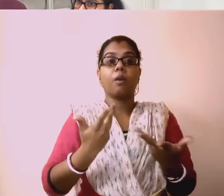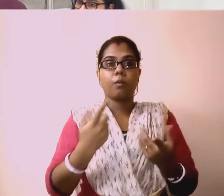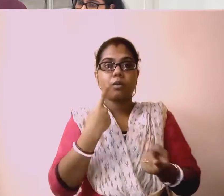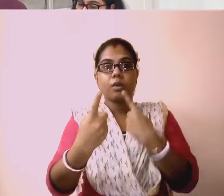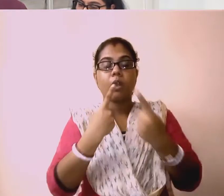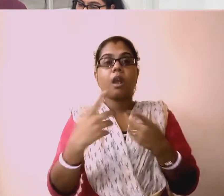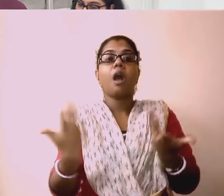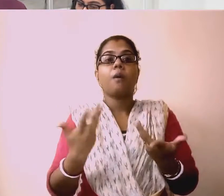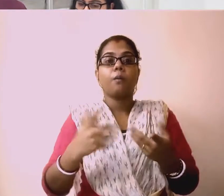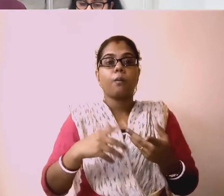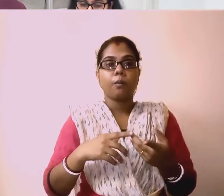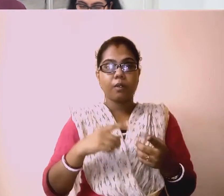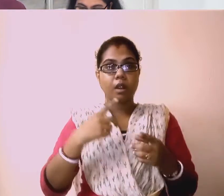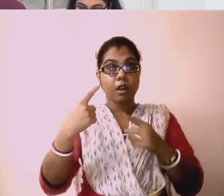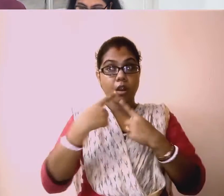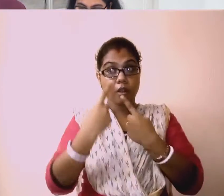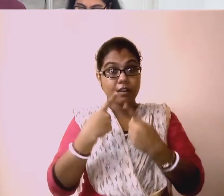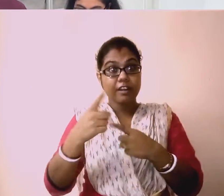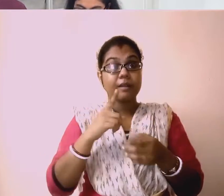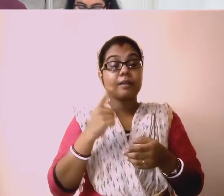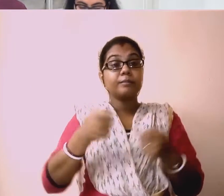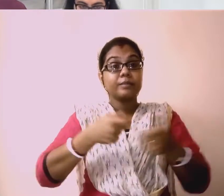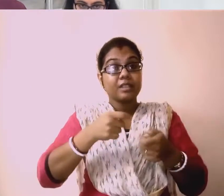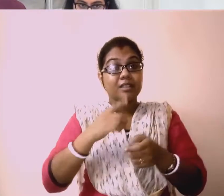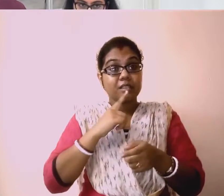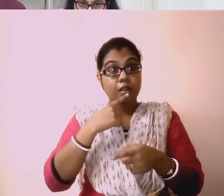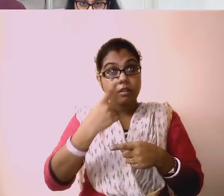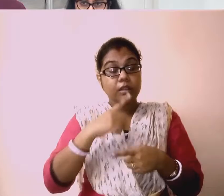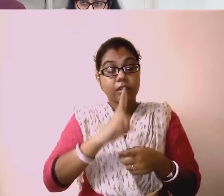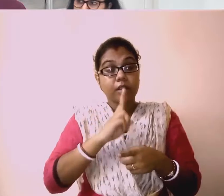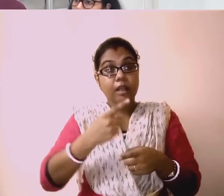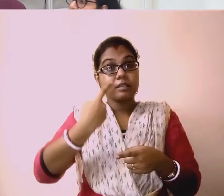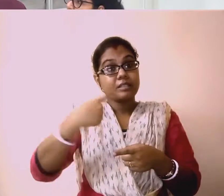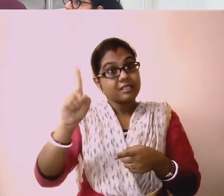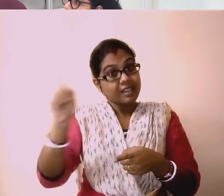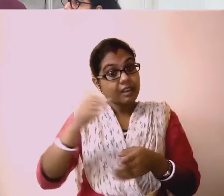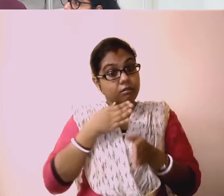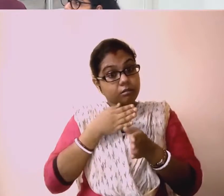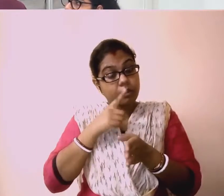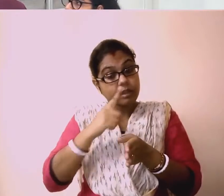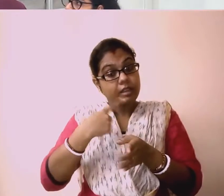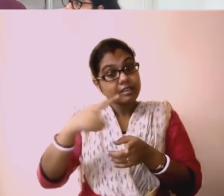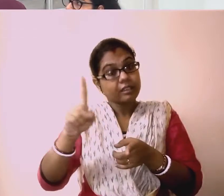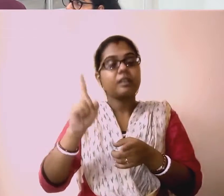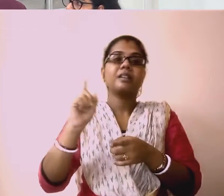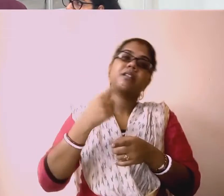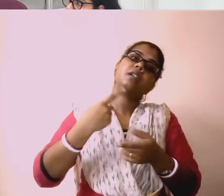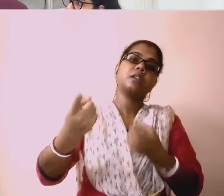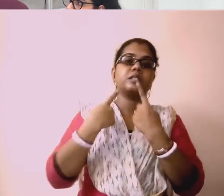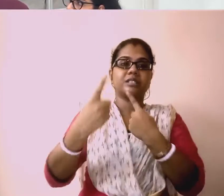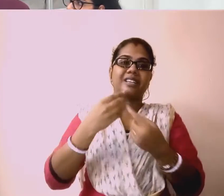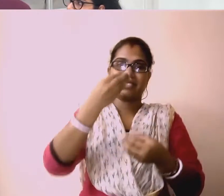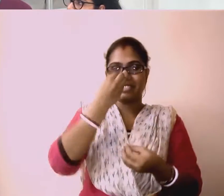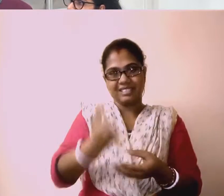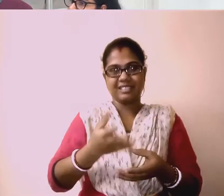कैसे आपसे क्वेश्चन पूछ रहा है और कैसे आपसे बात कर रहा है। अगर वो सही डायरेक्शन पे है तभी आप उस चीज़ को कंटिन्यू कर सकते